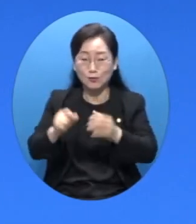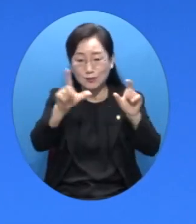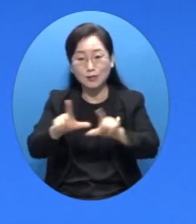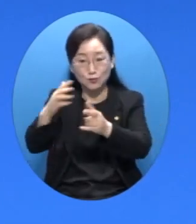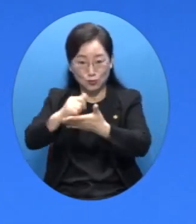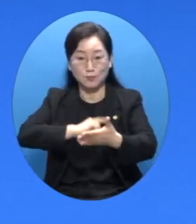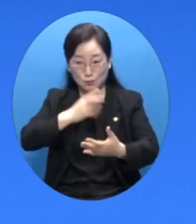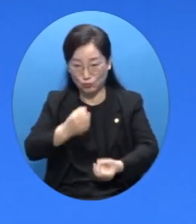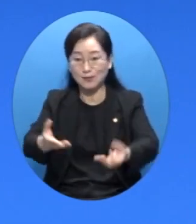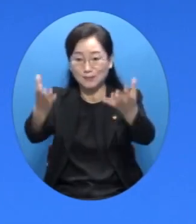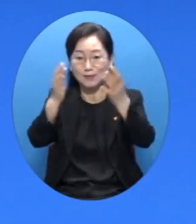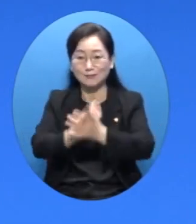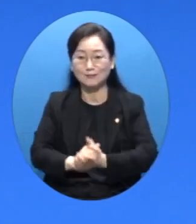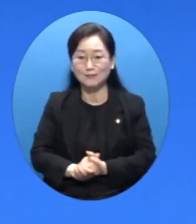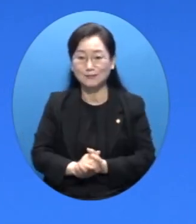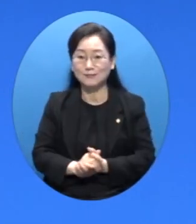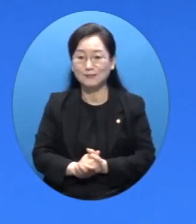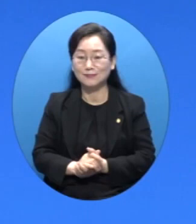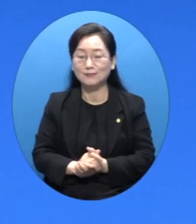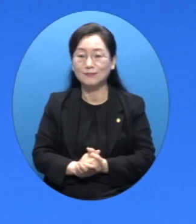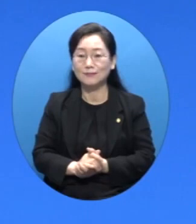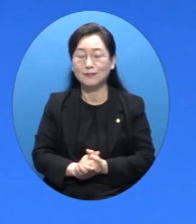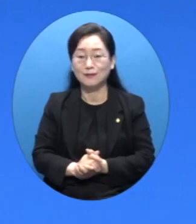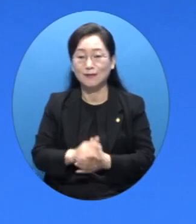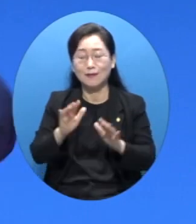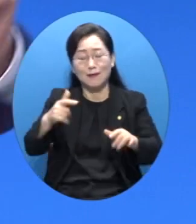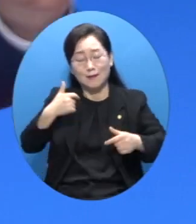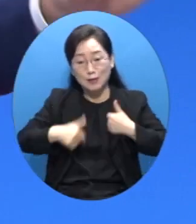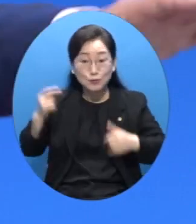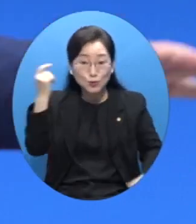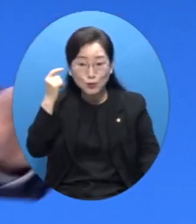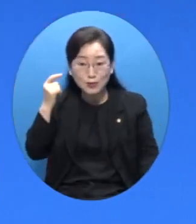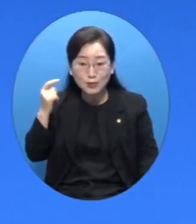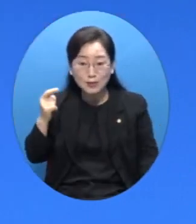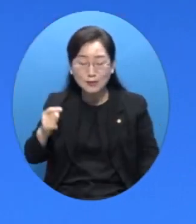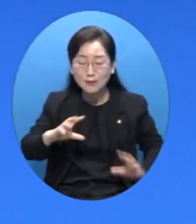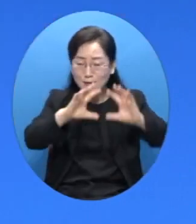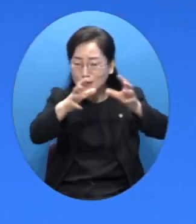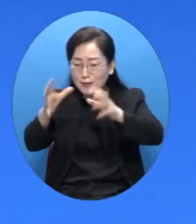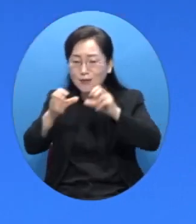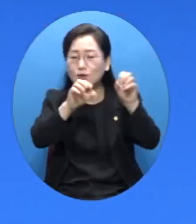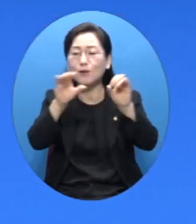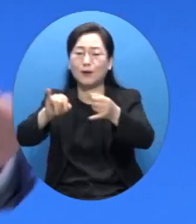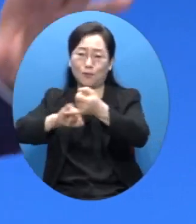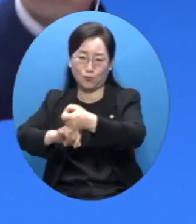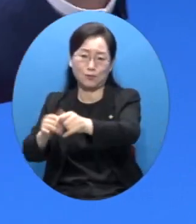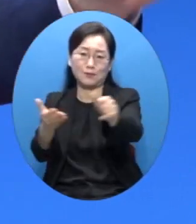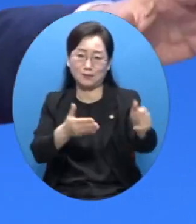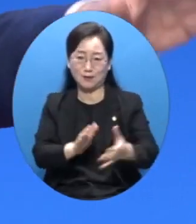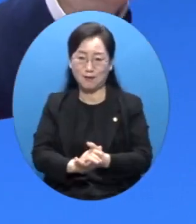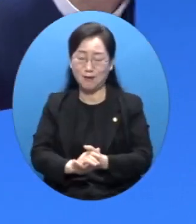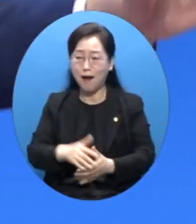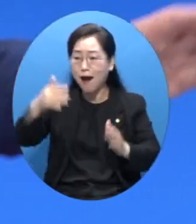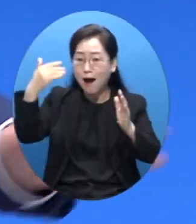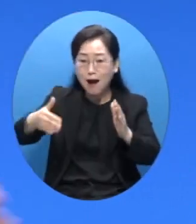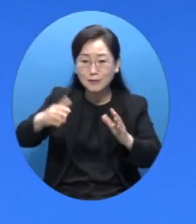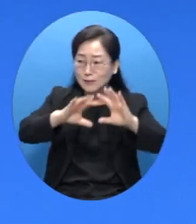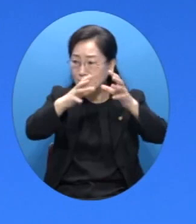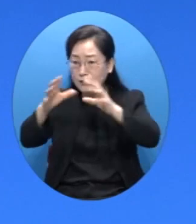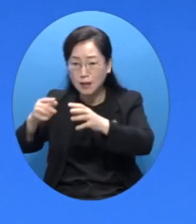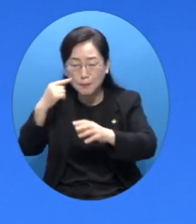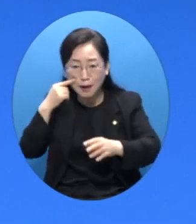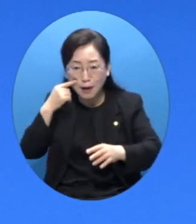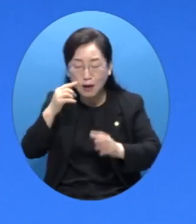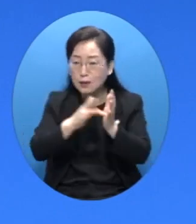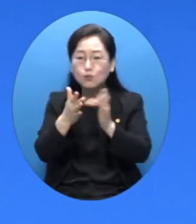되시길 주님으로 축원합니다. 이 기쁜 소식을 우리가 세상 만방에 전해야 되는 것입니다. 아이대상에 많은 사람들이